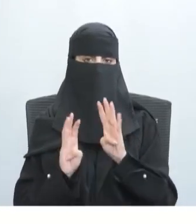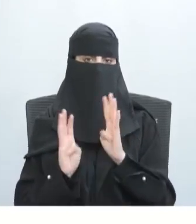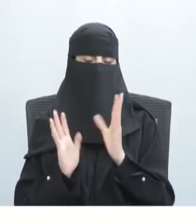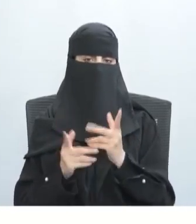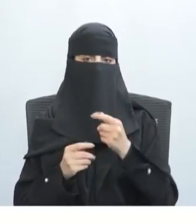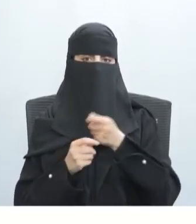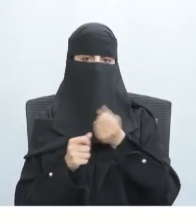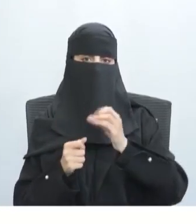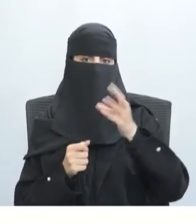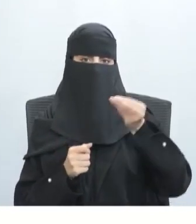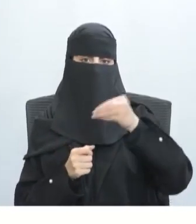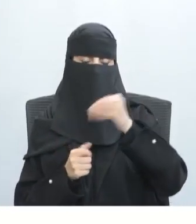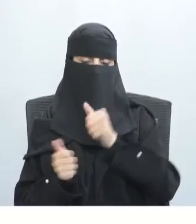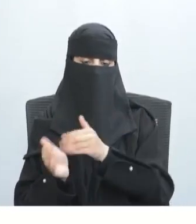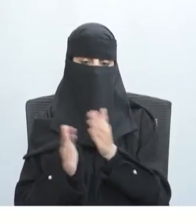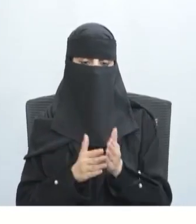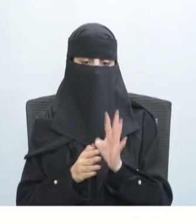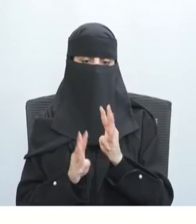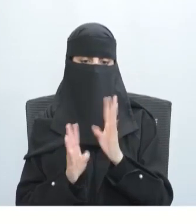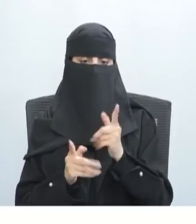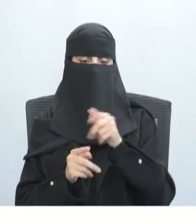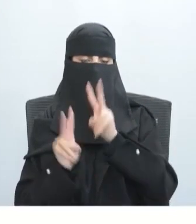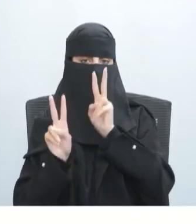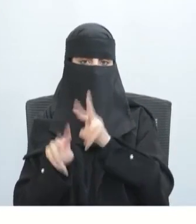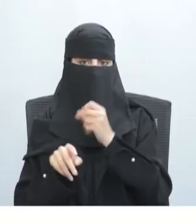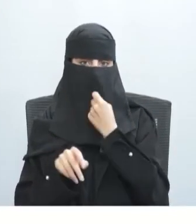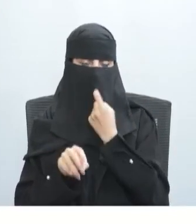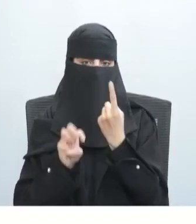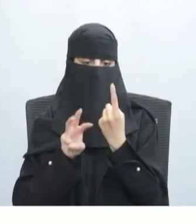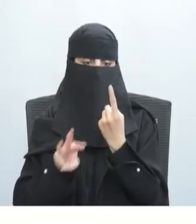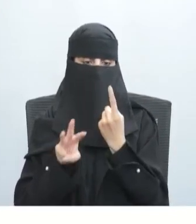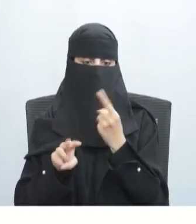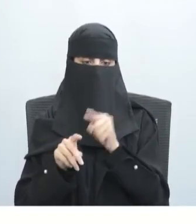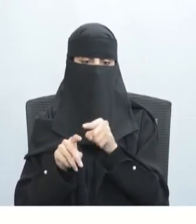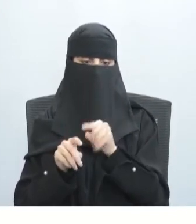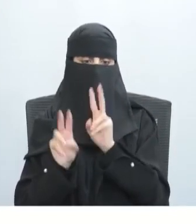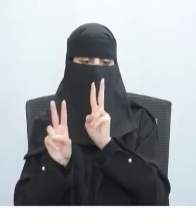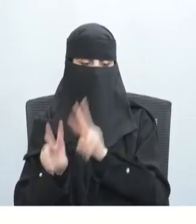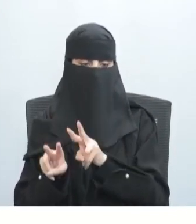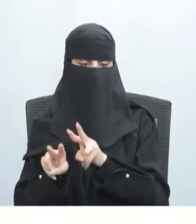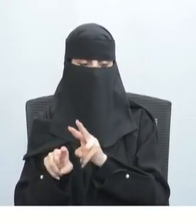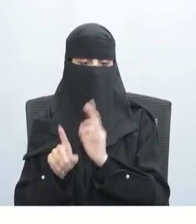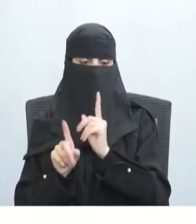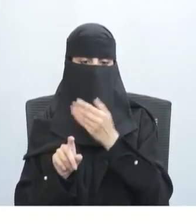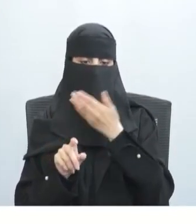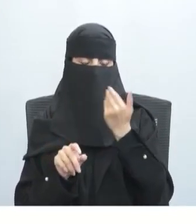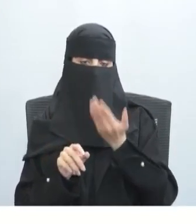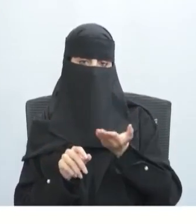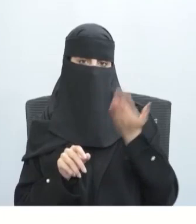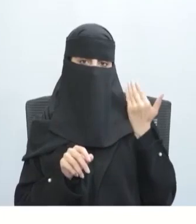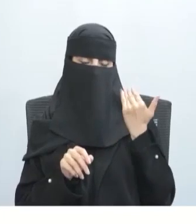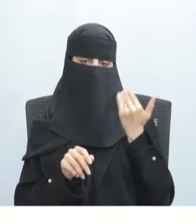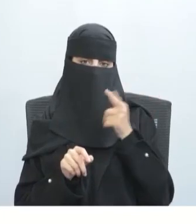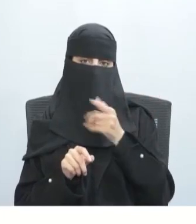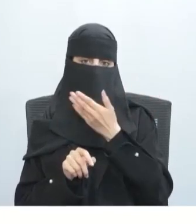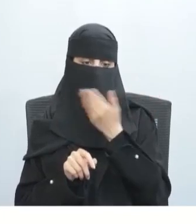اعلى وهكذا ماذا لو قمت بايداع المبلغ نفسه نفس المثال الذي طرحناه في سن